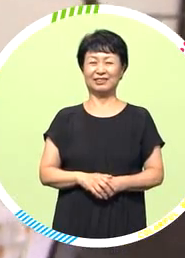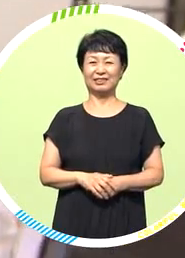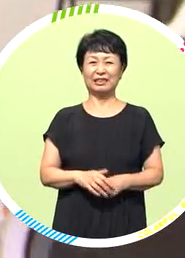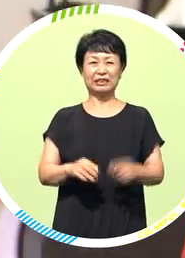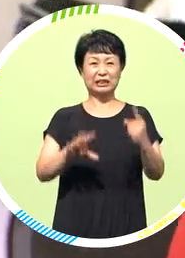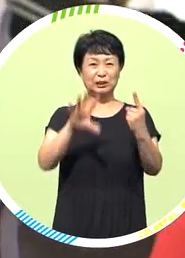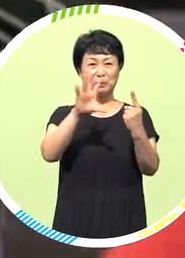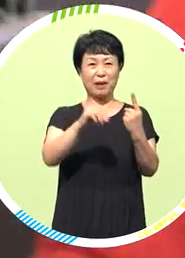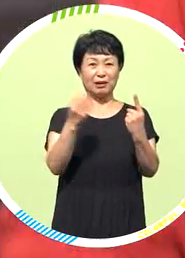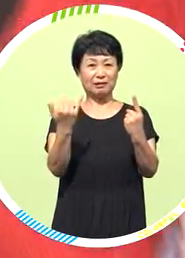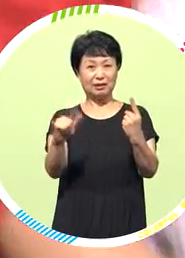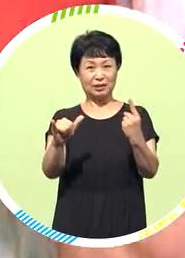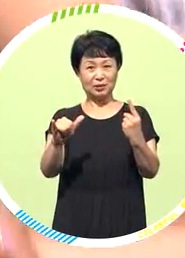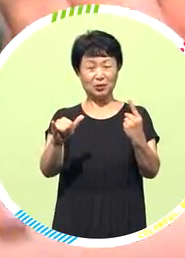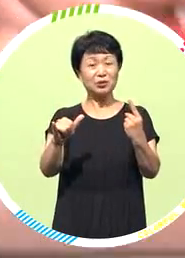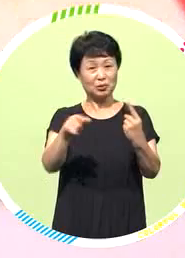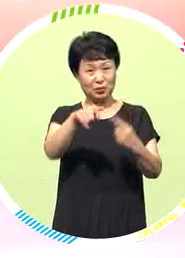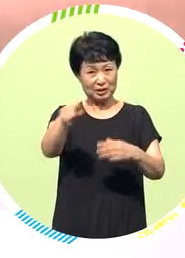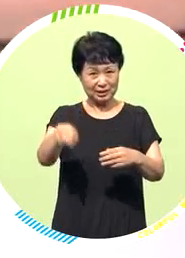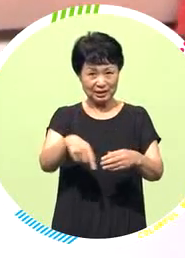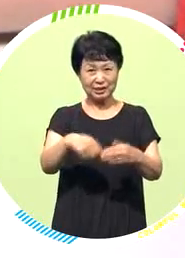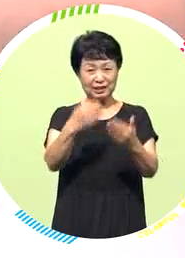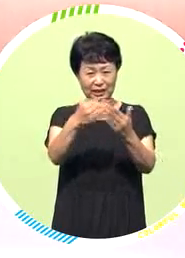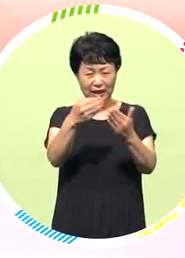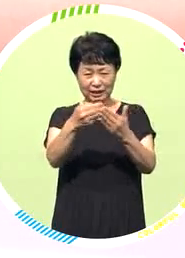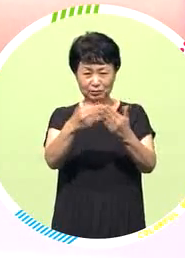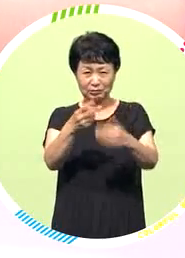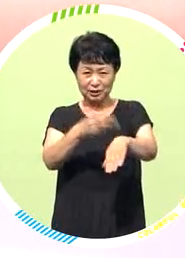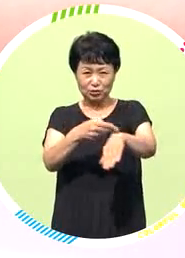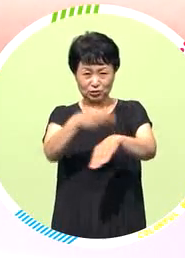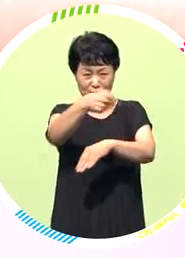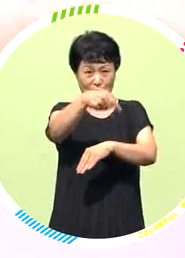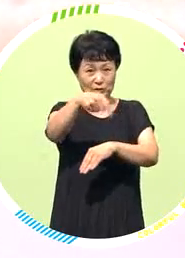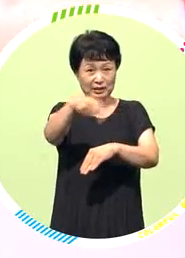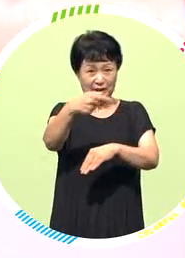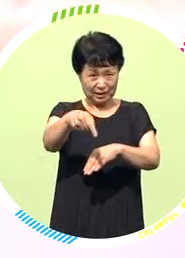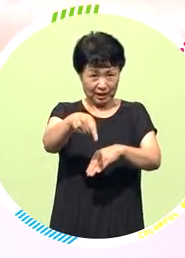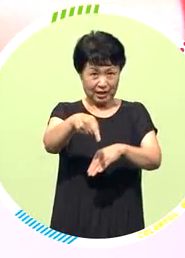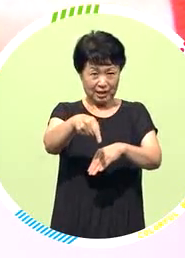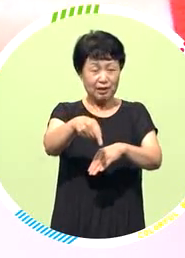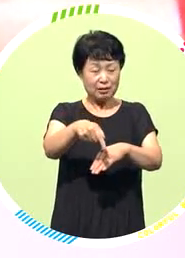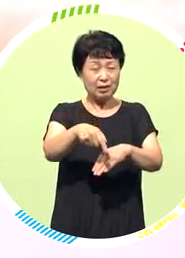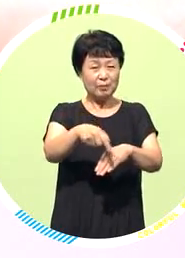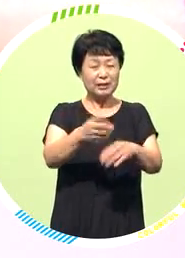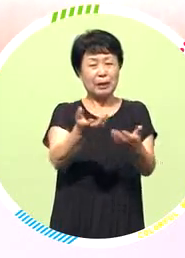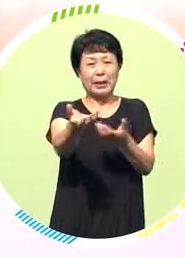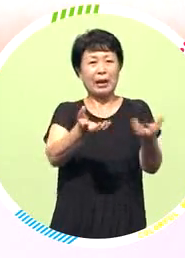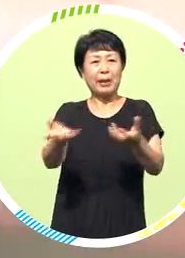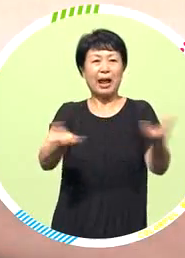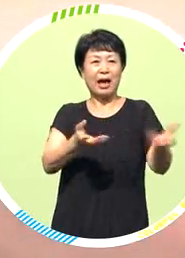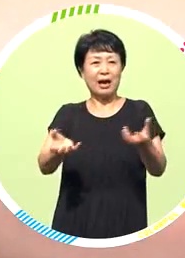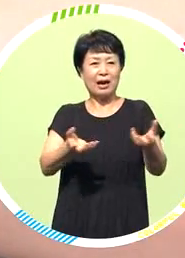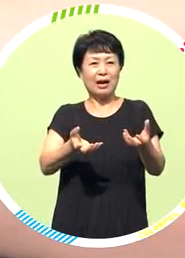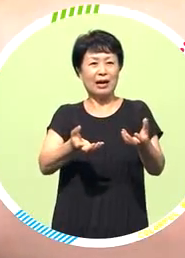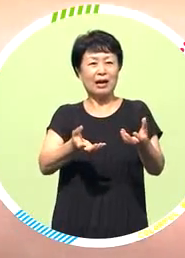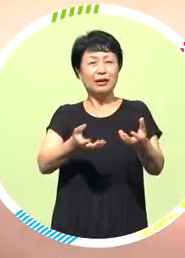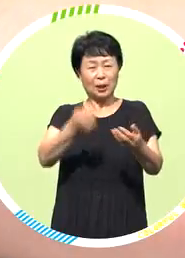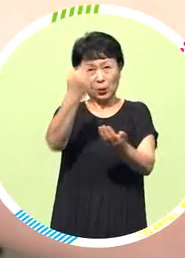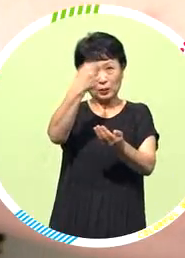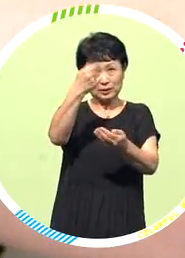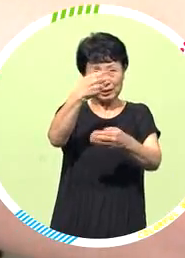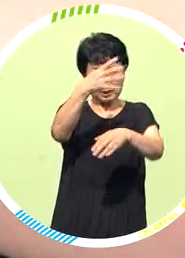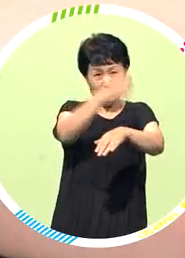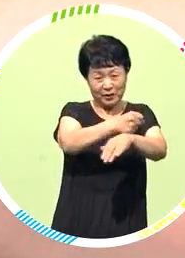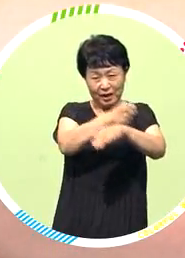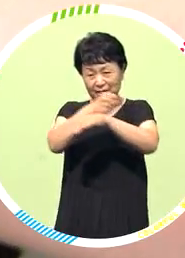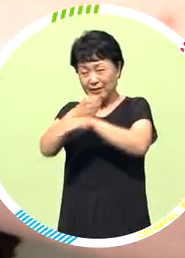万人って言ってたじゃないですか、はいはいはい、まあ、あれ1万人はその毎日がっつりやってってことじゃなくて、誰か1人でもこういうふうにねささっとできるようになっていけば、それが1